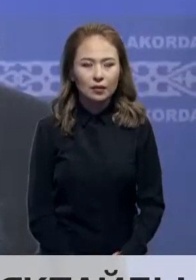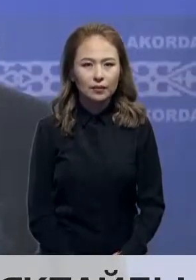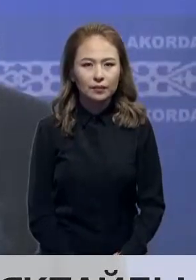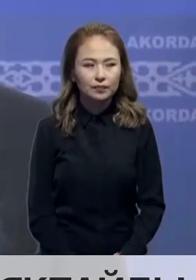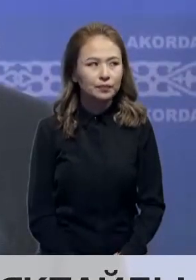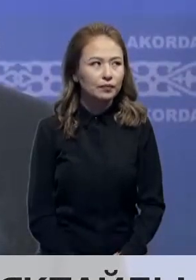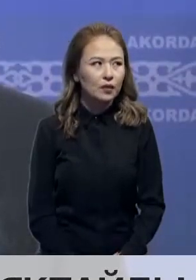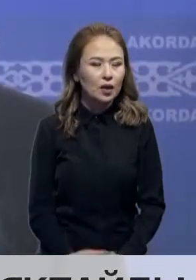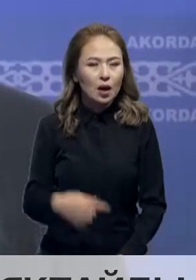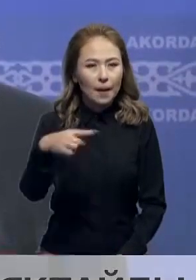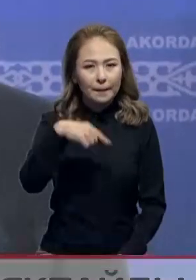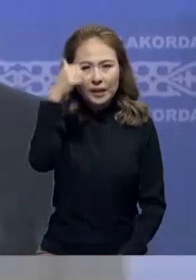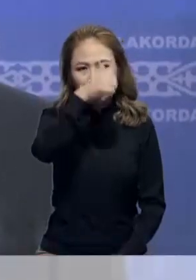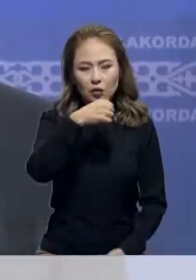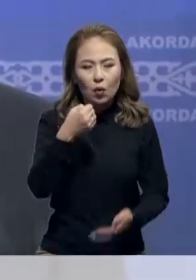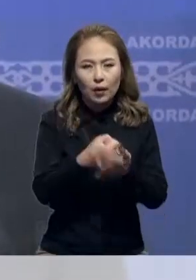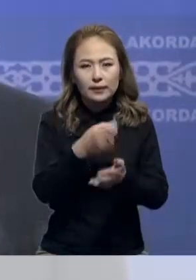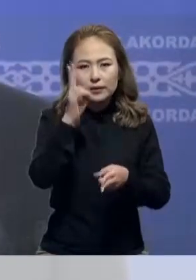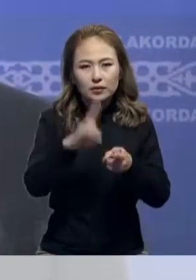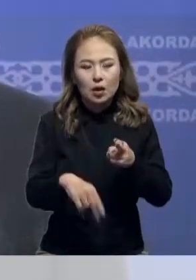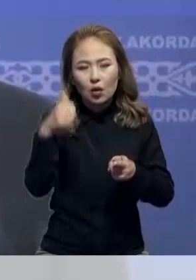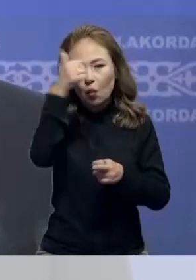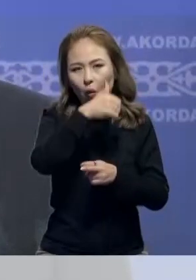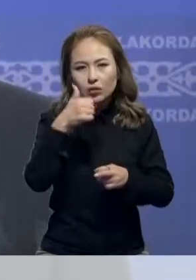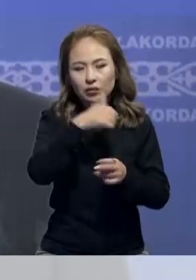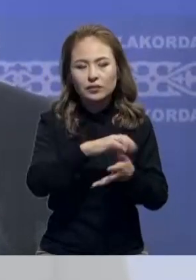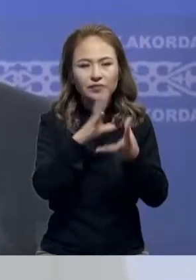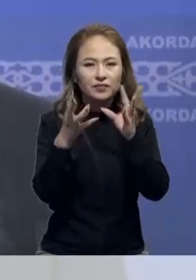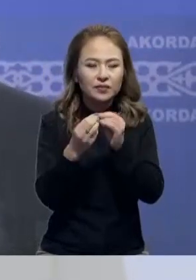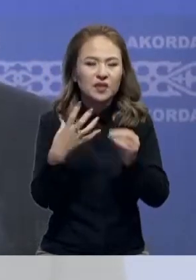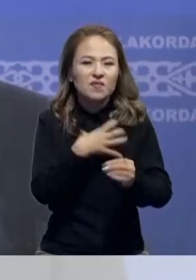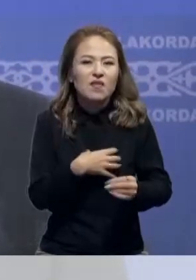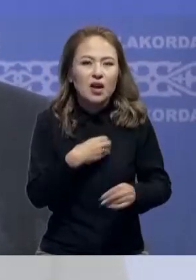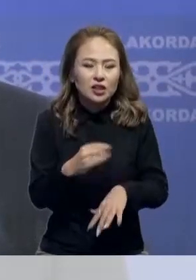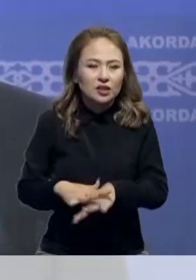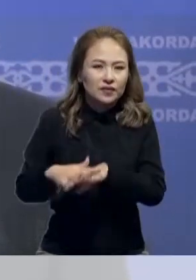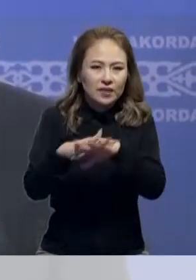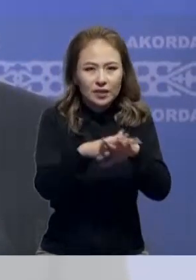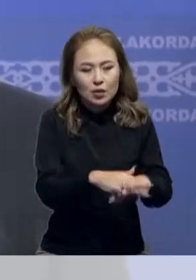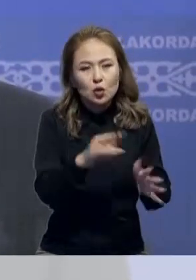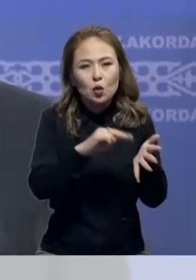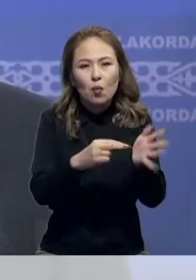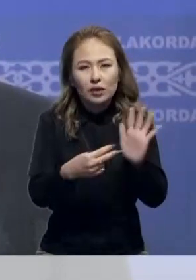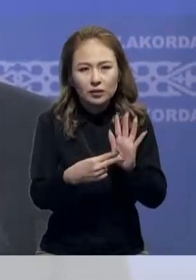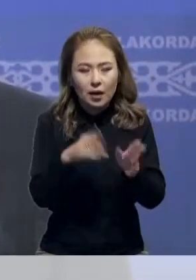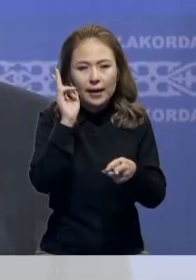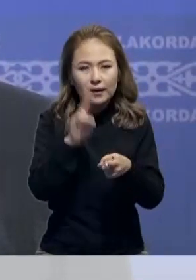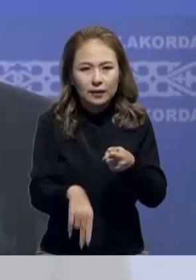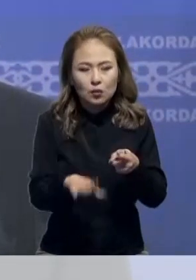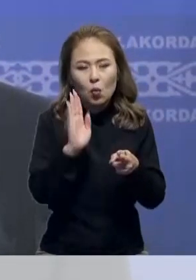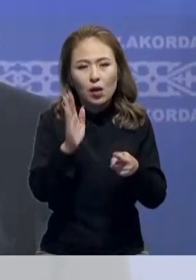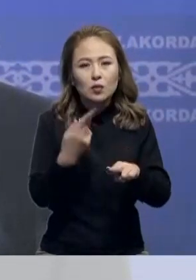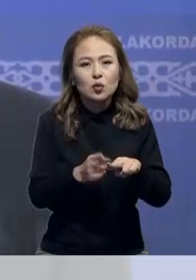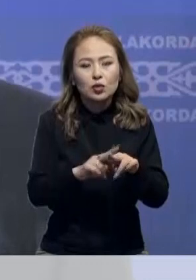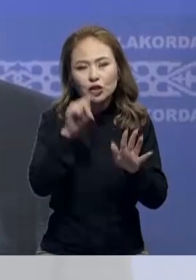Биыл жылдың аяғына дейін біз 6 маңызды инвестициялық жобаны аяқтаймыз.